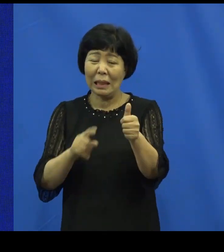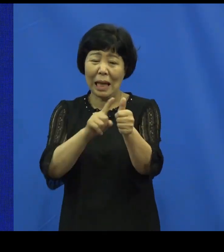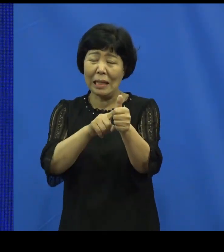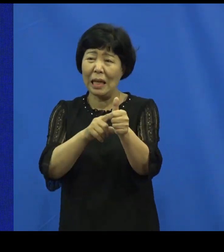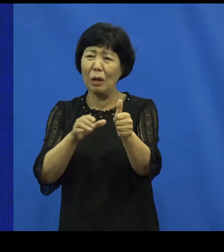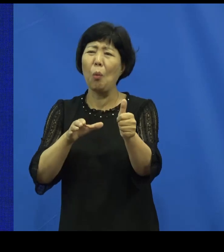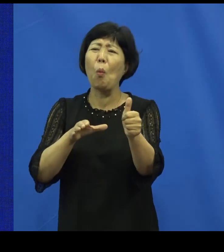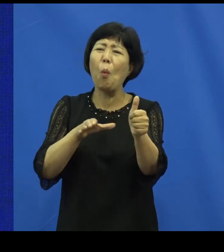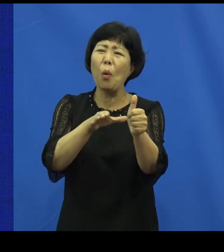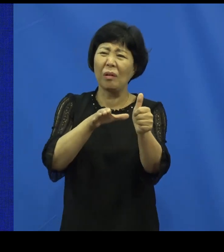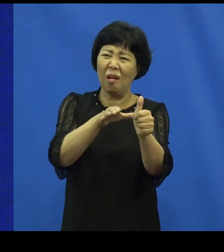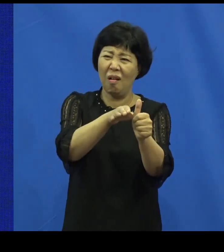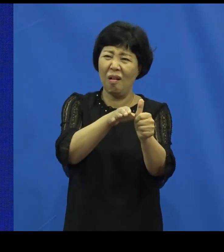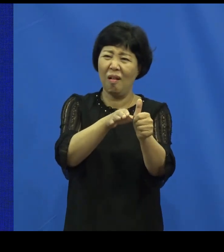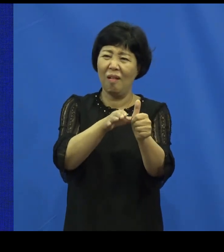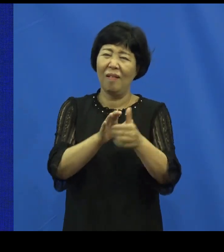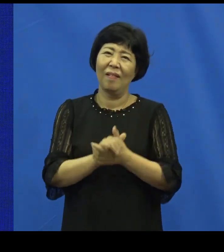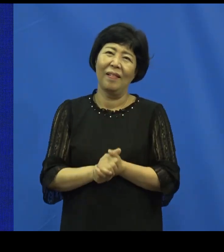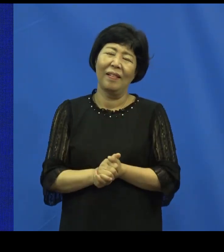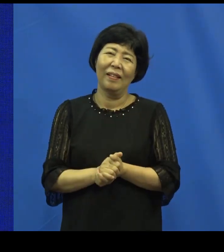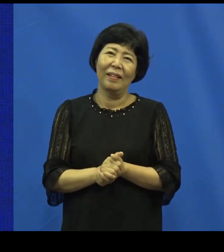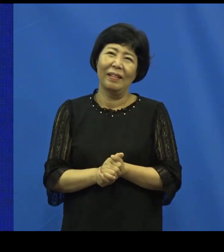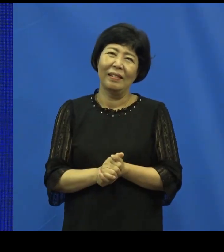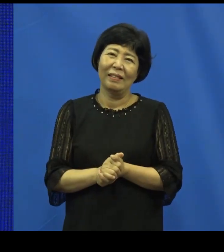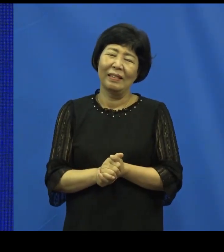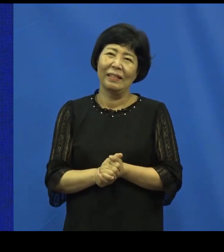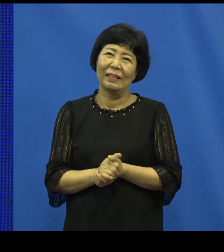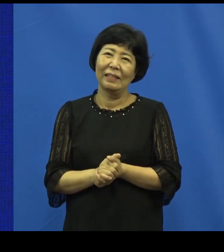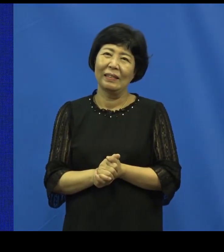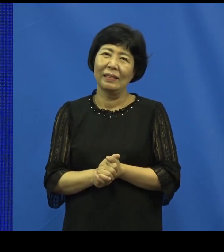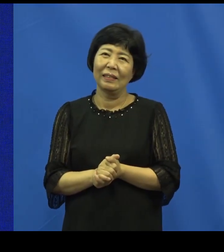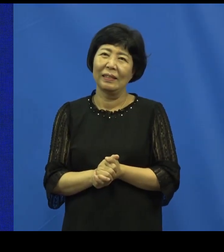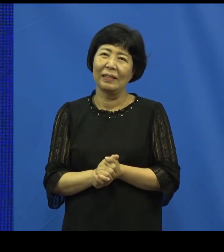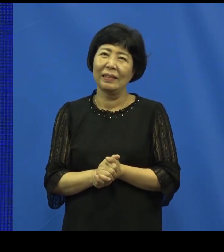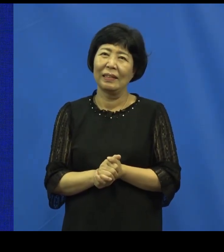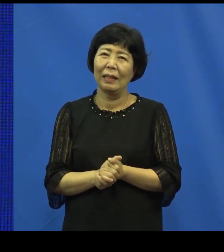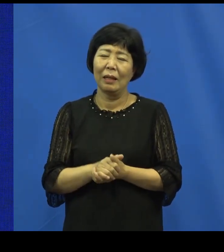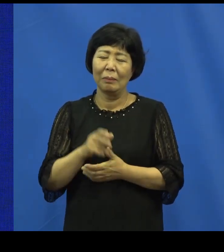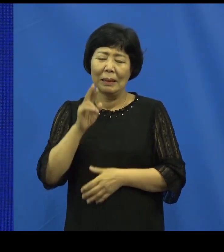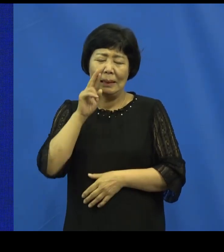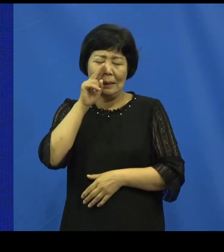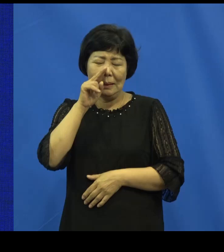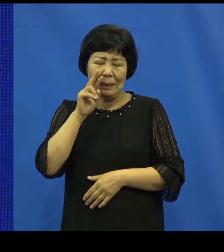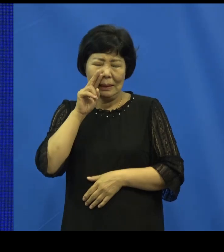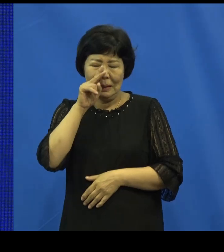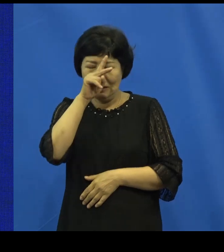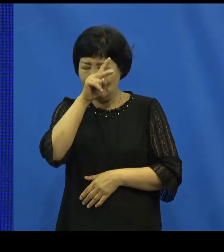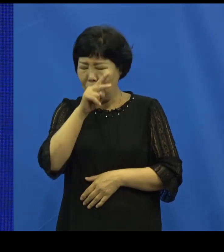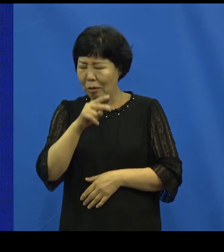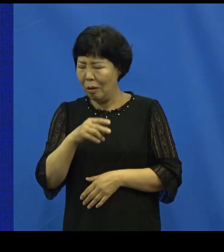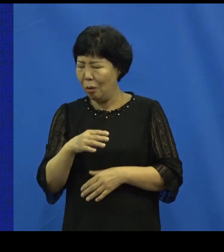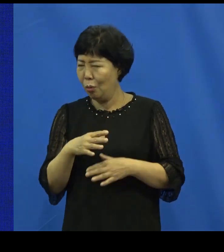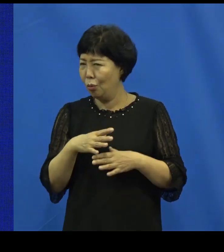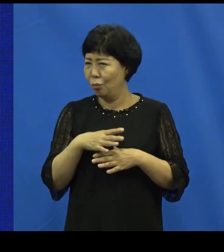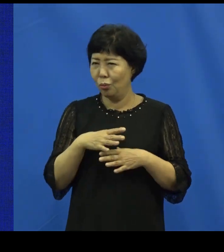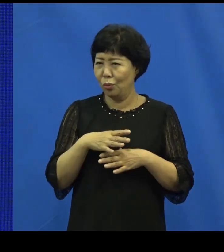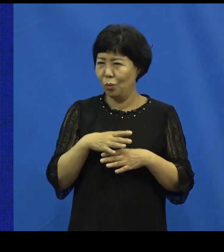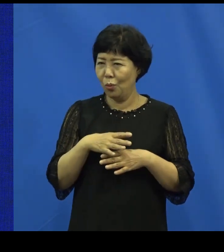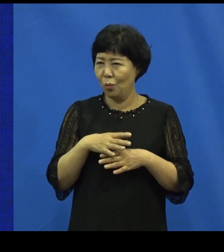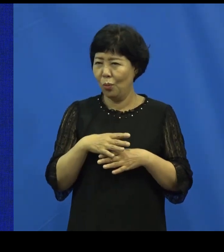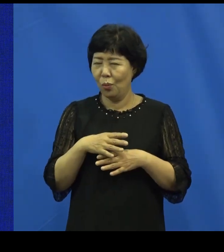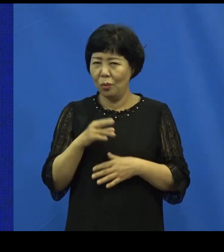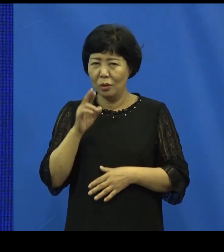사람을 두고 주변 사람들이 대동단결을 하고, 그렇죠? 질투가 여러분 무섭습니다. 여러분, 질투가 미움으로